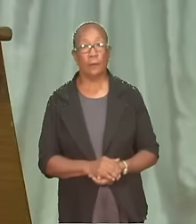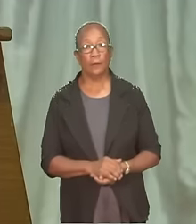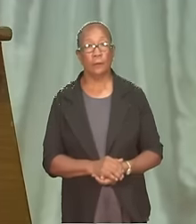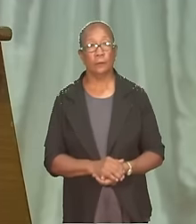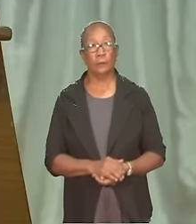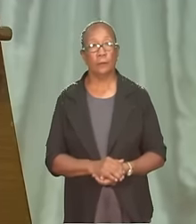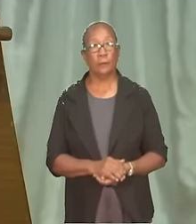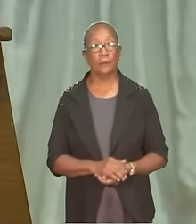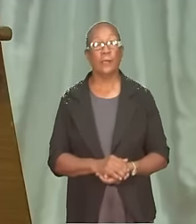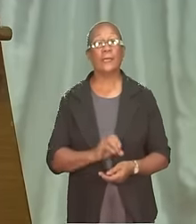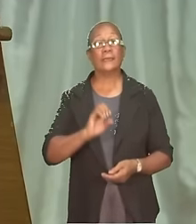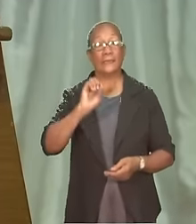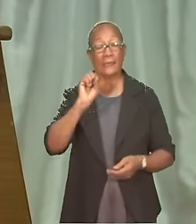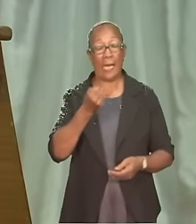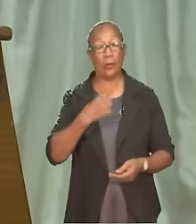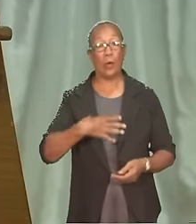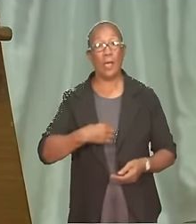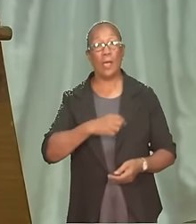Maar daarvoor hebben we